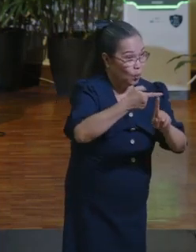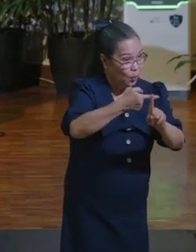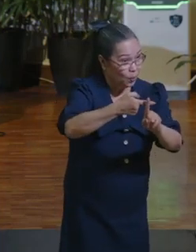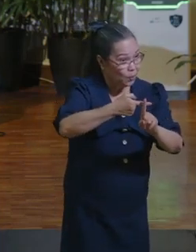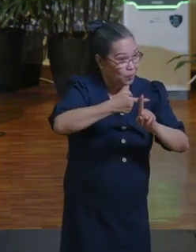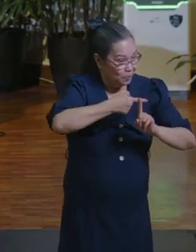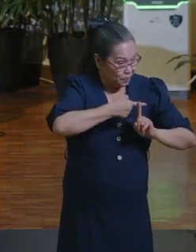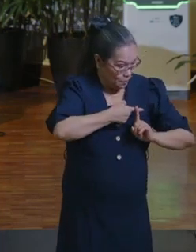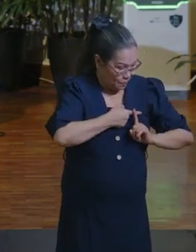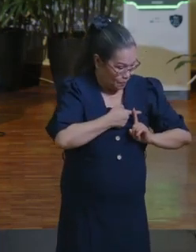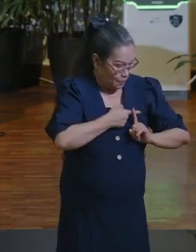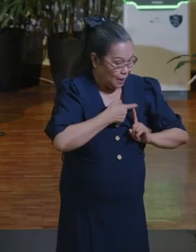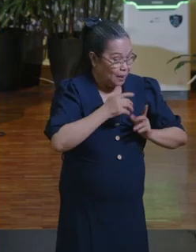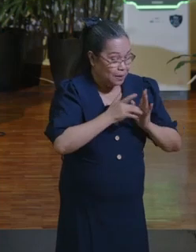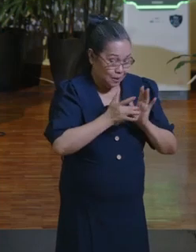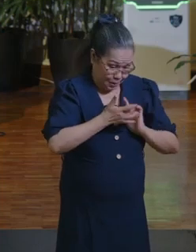Him,